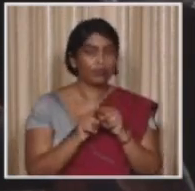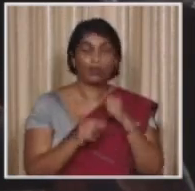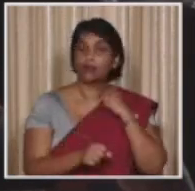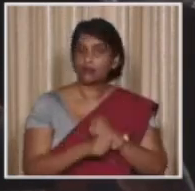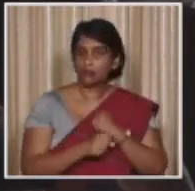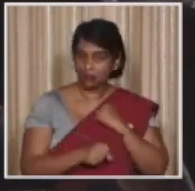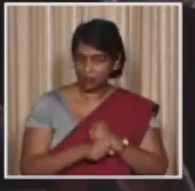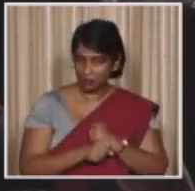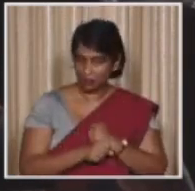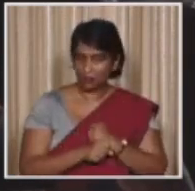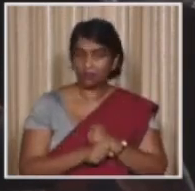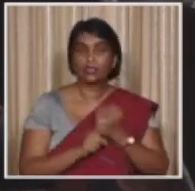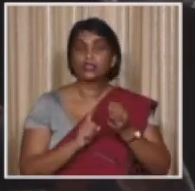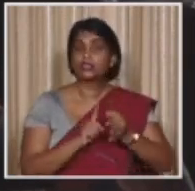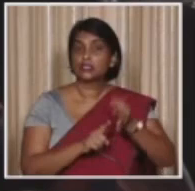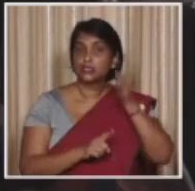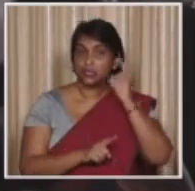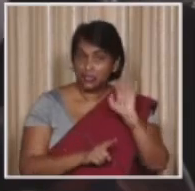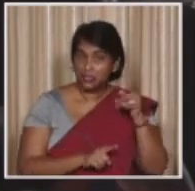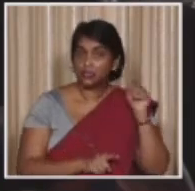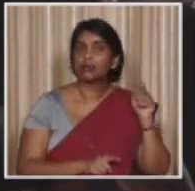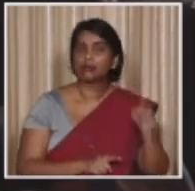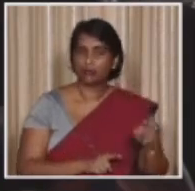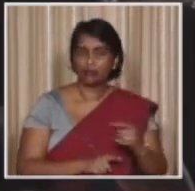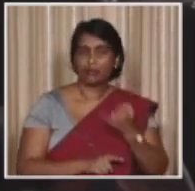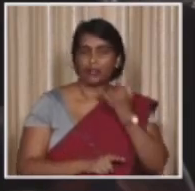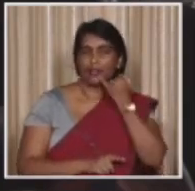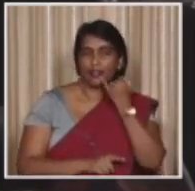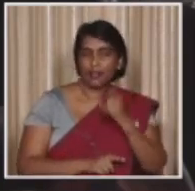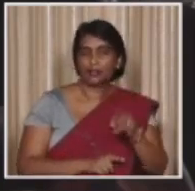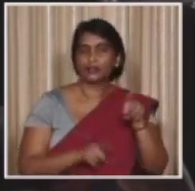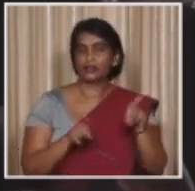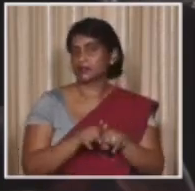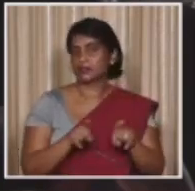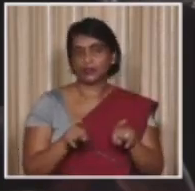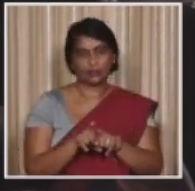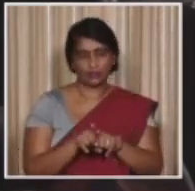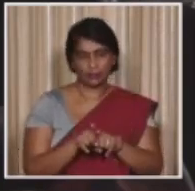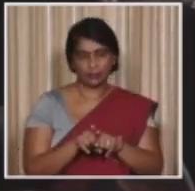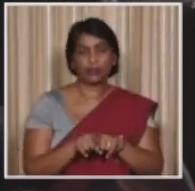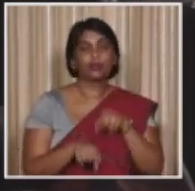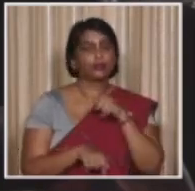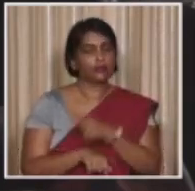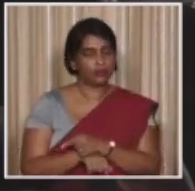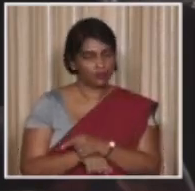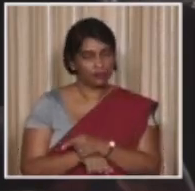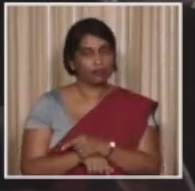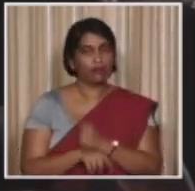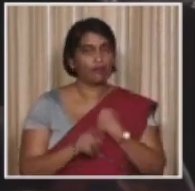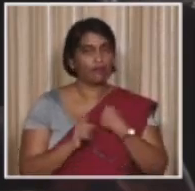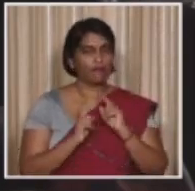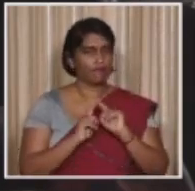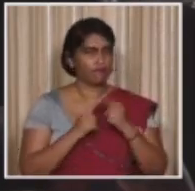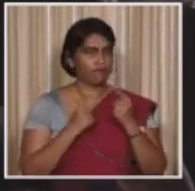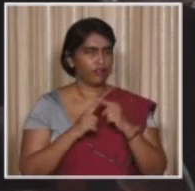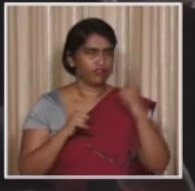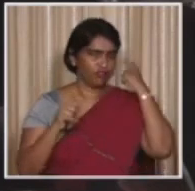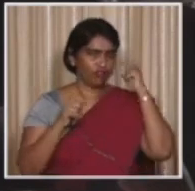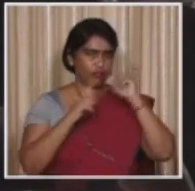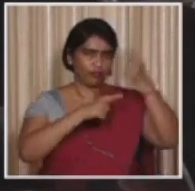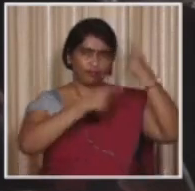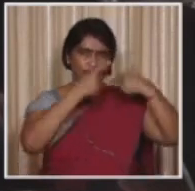රජය ජනාධිපතිවරයා ඉතාම පහසු දෙයක් විදිහට මේ වෙනස්කම් පිළිබඳව